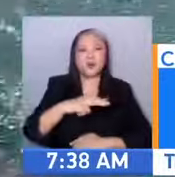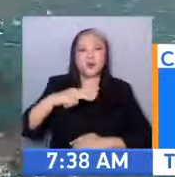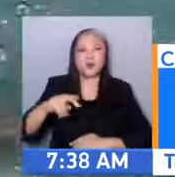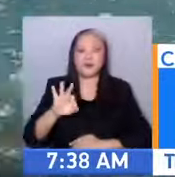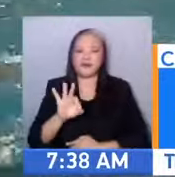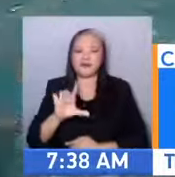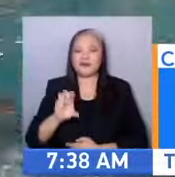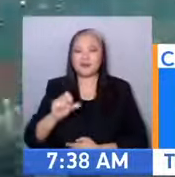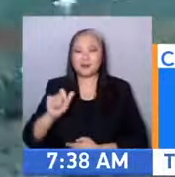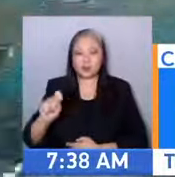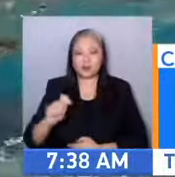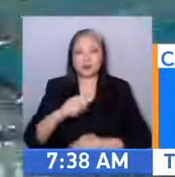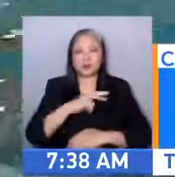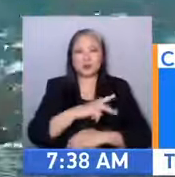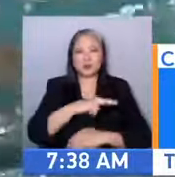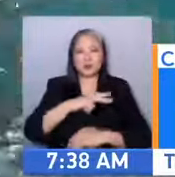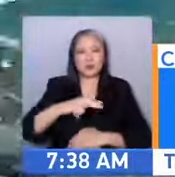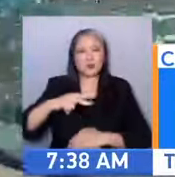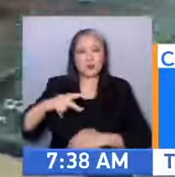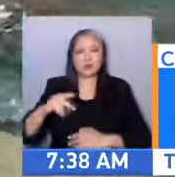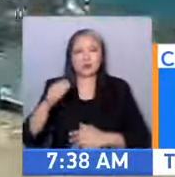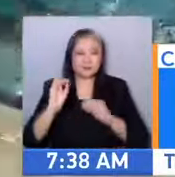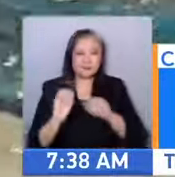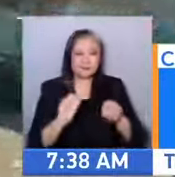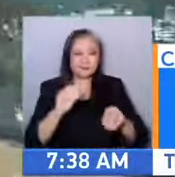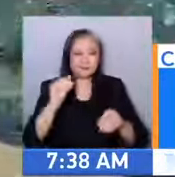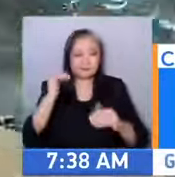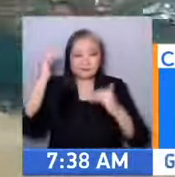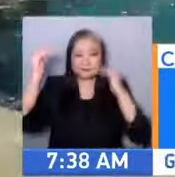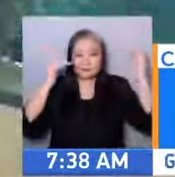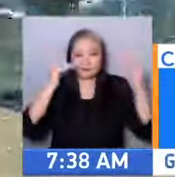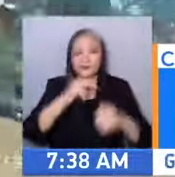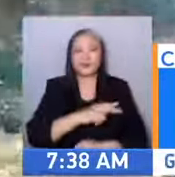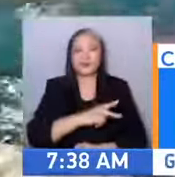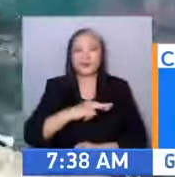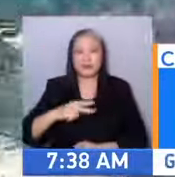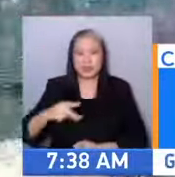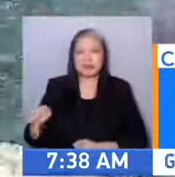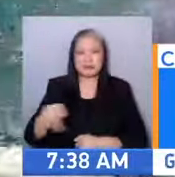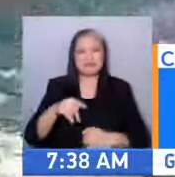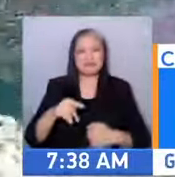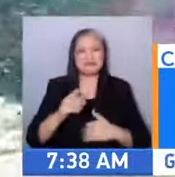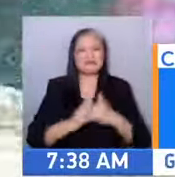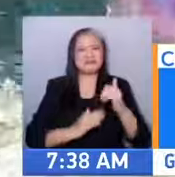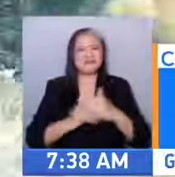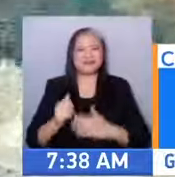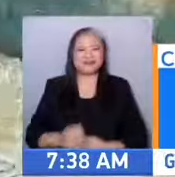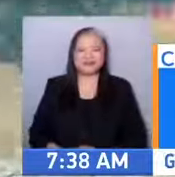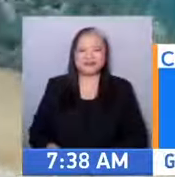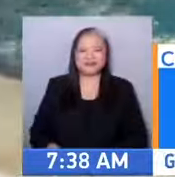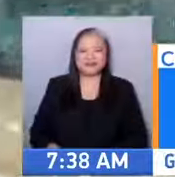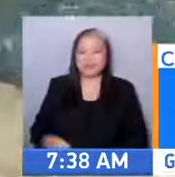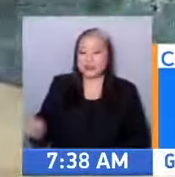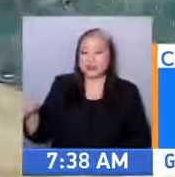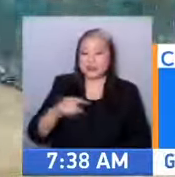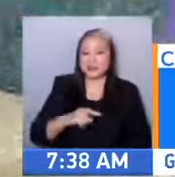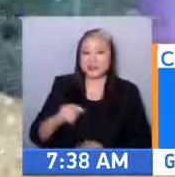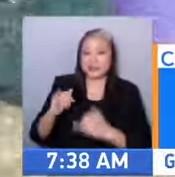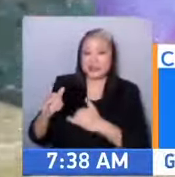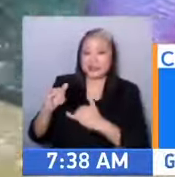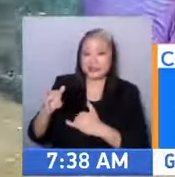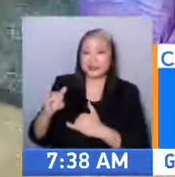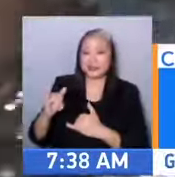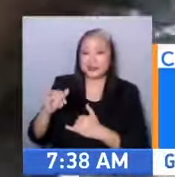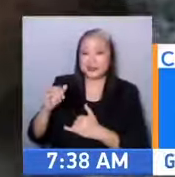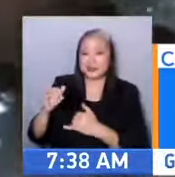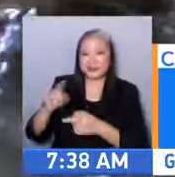tinuturo namin din yung floating na yan. Actually, they are so comfortable. Coach, may mga friends ako na, kahit ka-edad ko na, hindi pa rin marunong mag-floating.